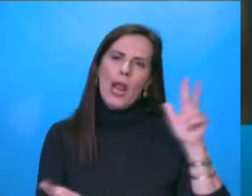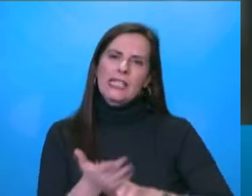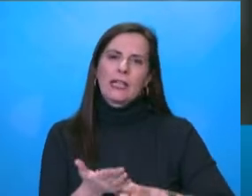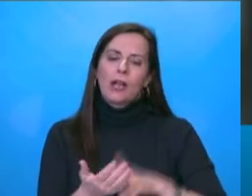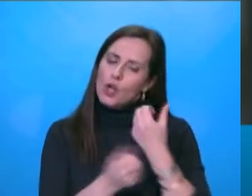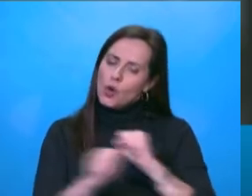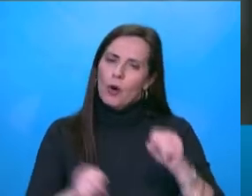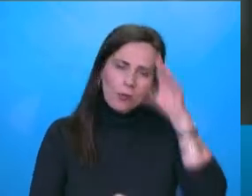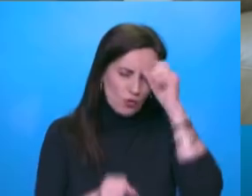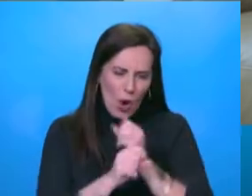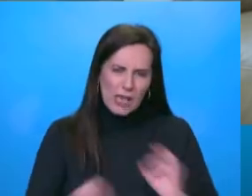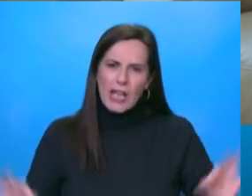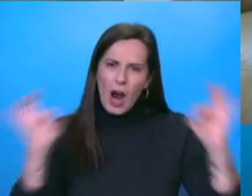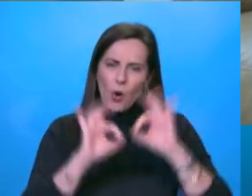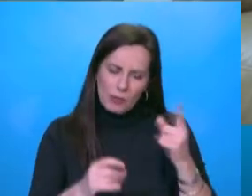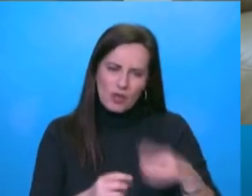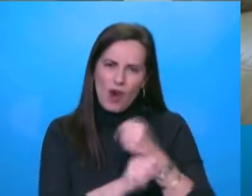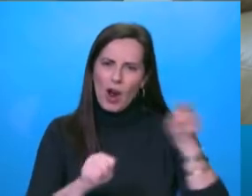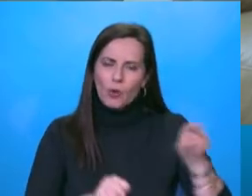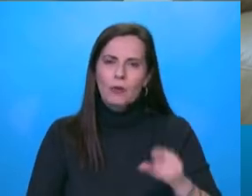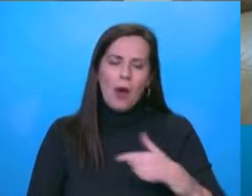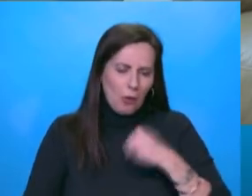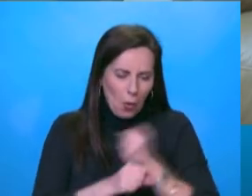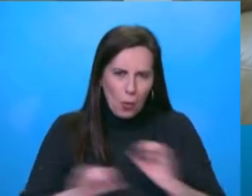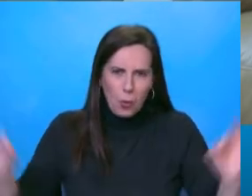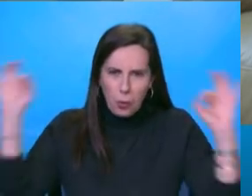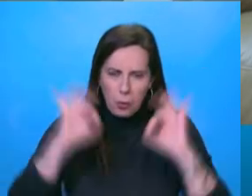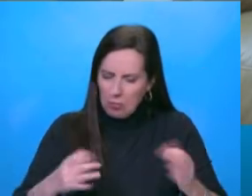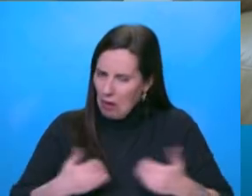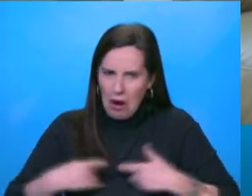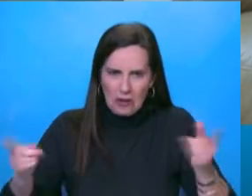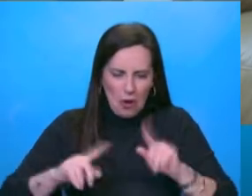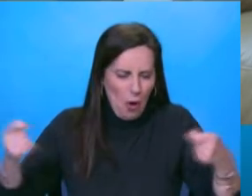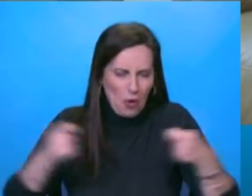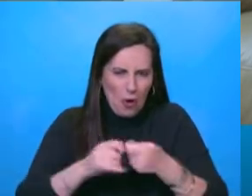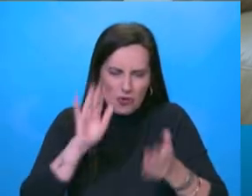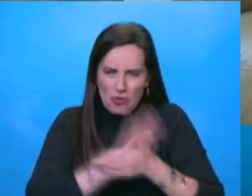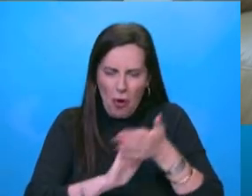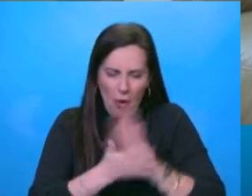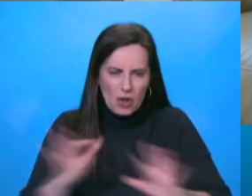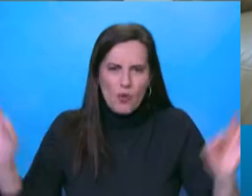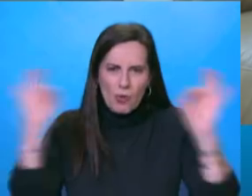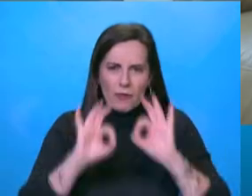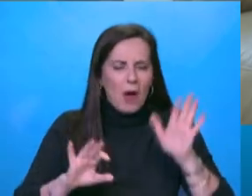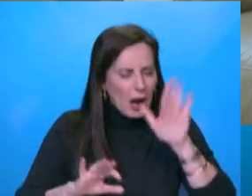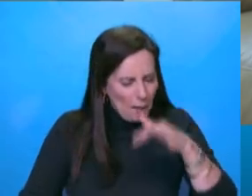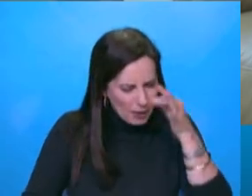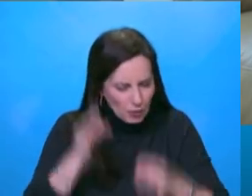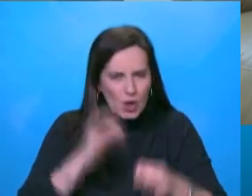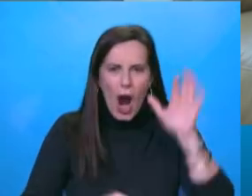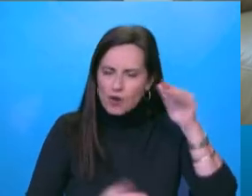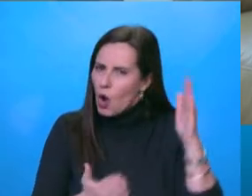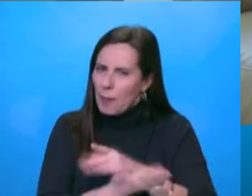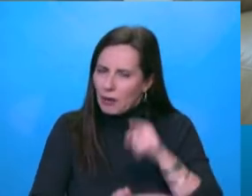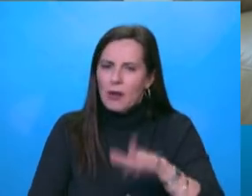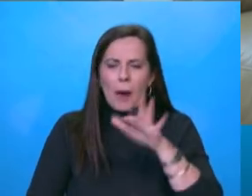אדם חף מפשע מהמאסר. אני חף מפשע, אני לא קשור לאירועים כאלו ואחרים. גם בית משפט השלום קבע את זה, גם בית